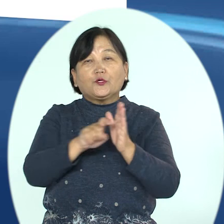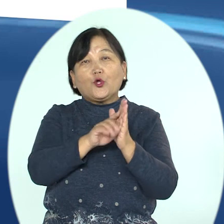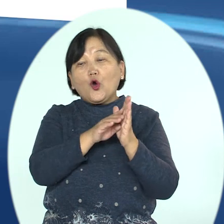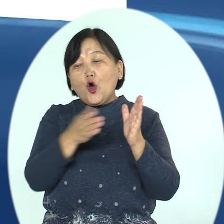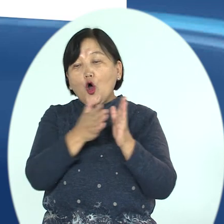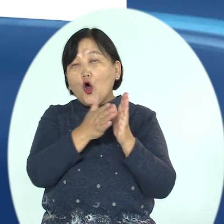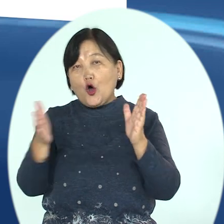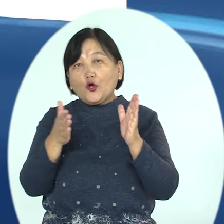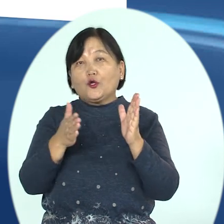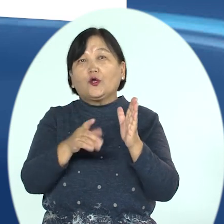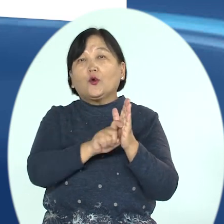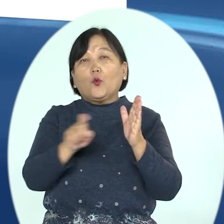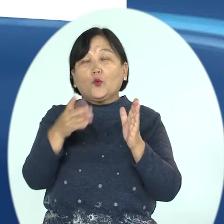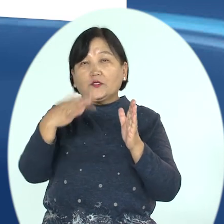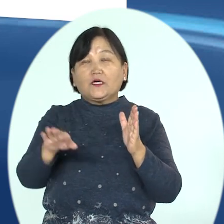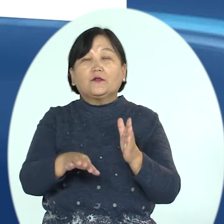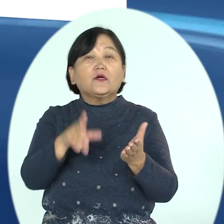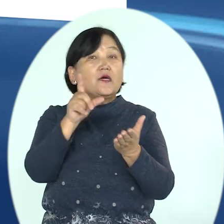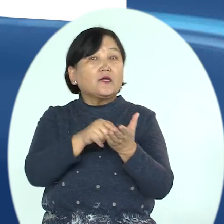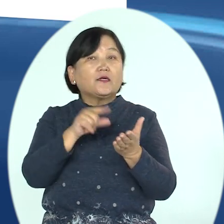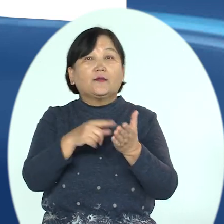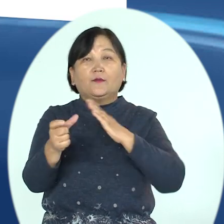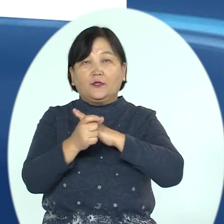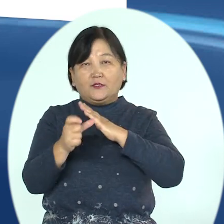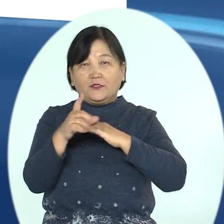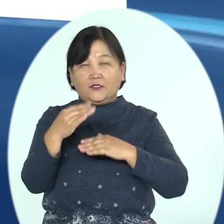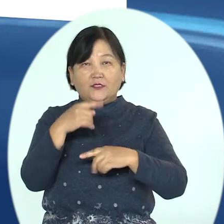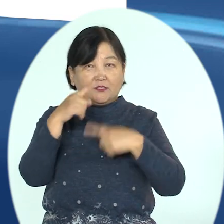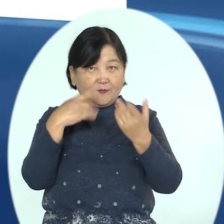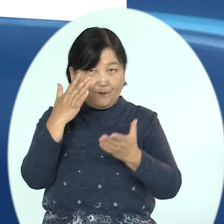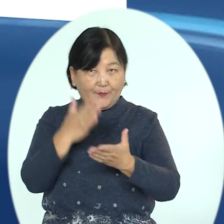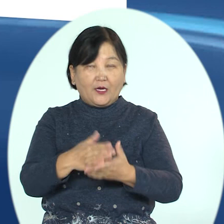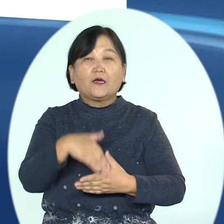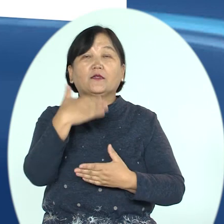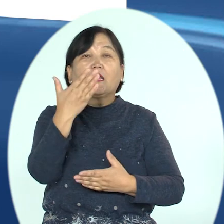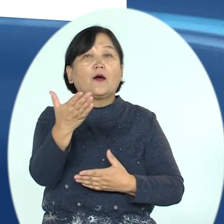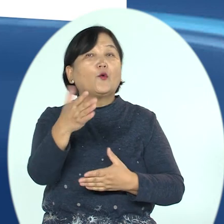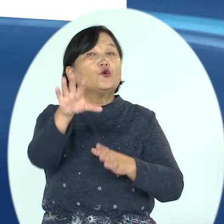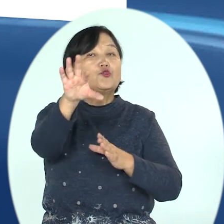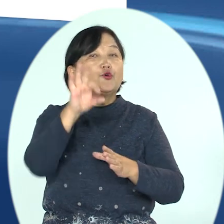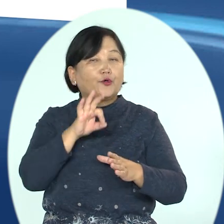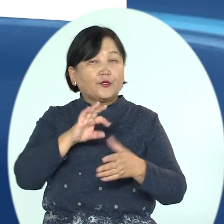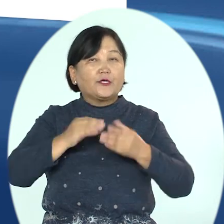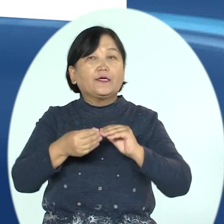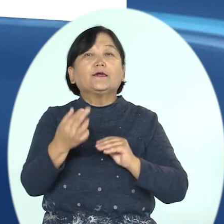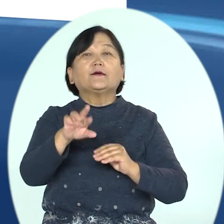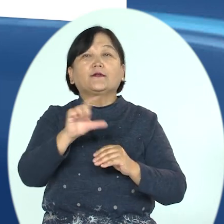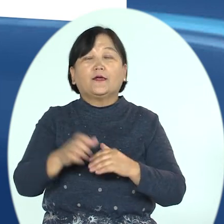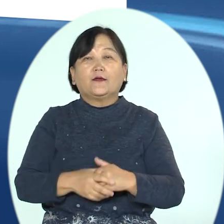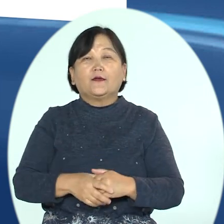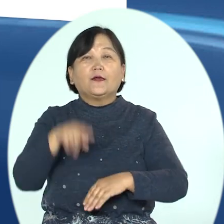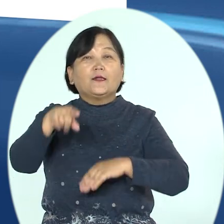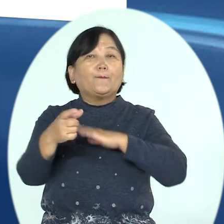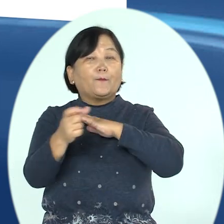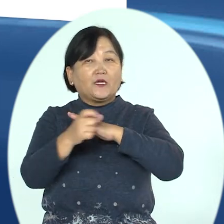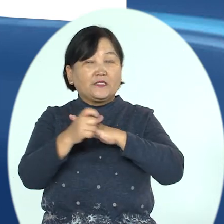хугацаанд бол шаардлагатай мэрэгжлийн жагсаалт гэсэн үг байж байгаа. Энийг бол бас та бүхэн сонголтоо хийхдээ тий